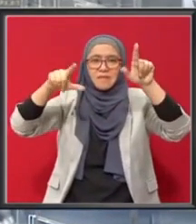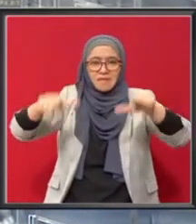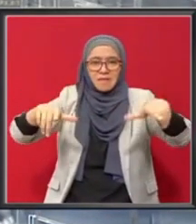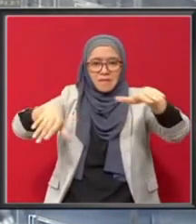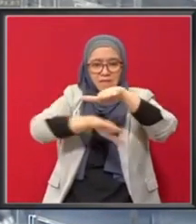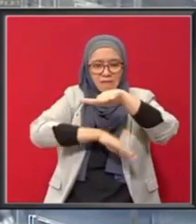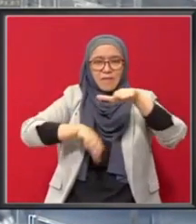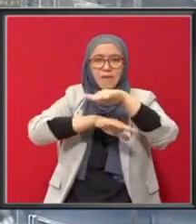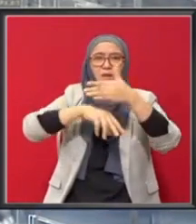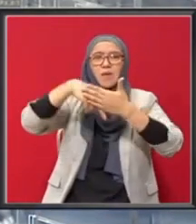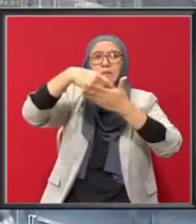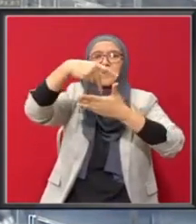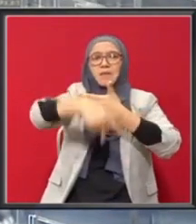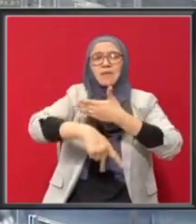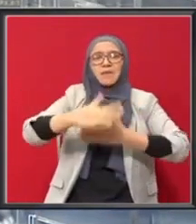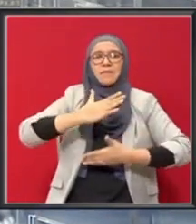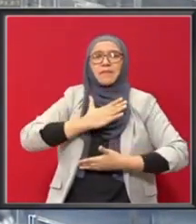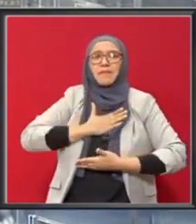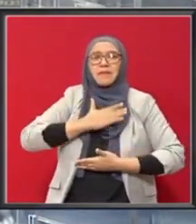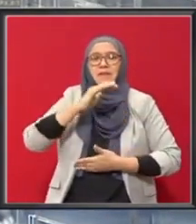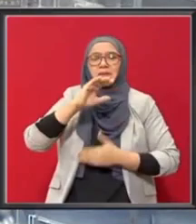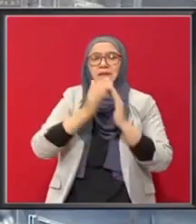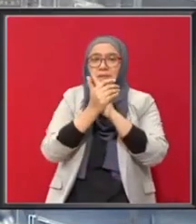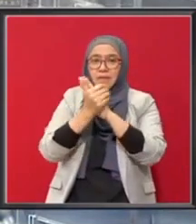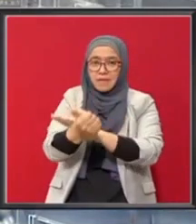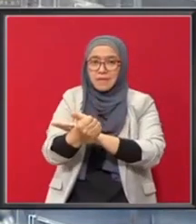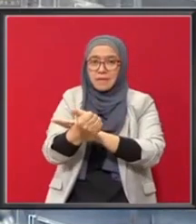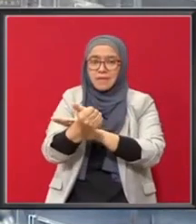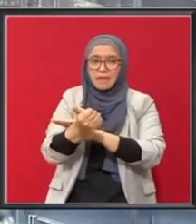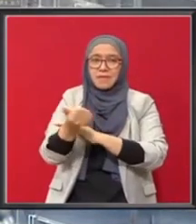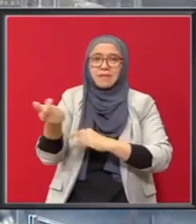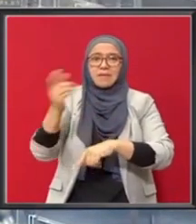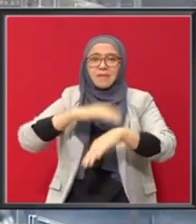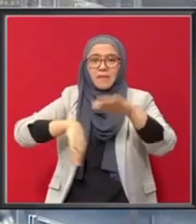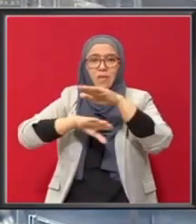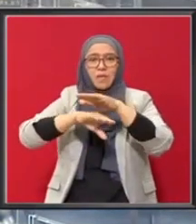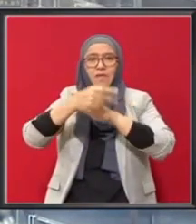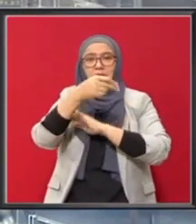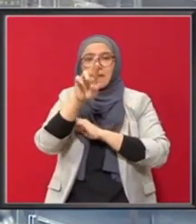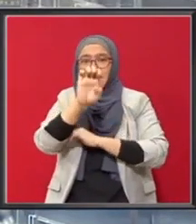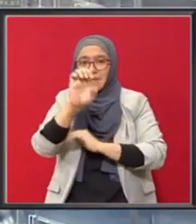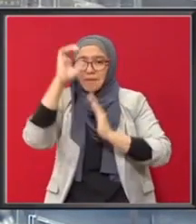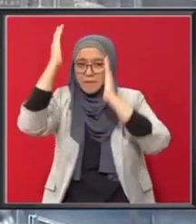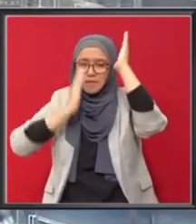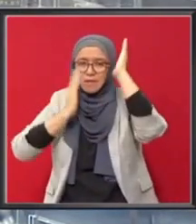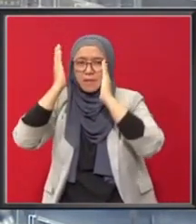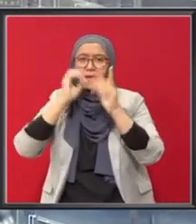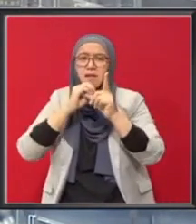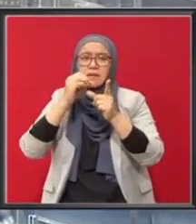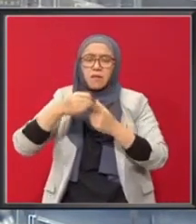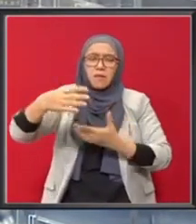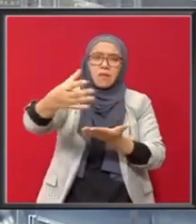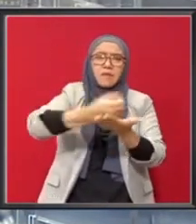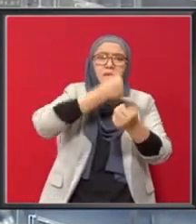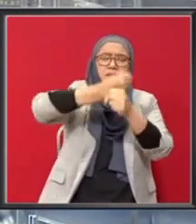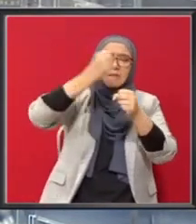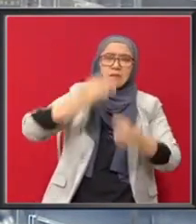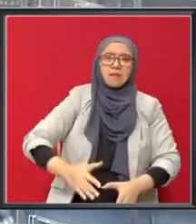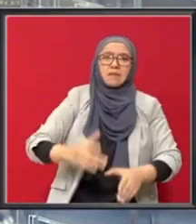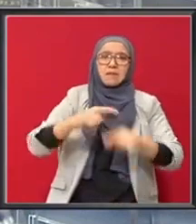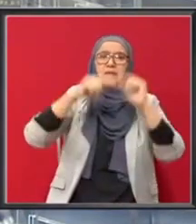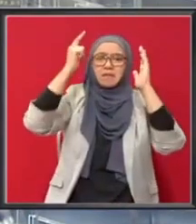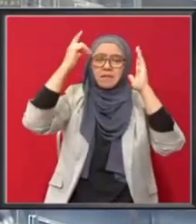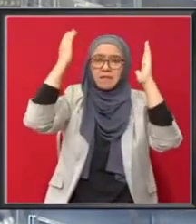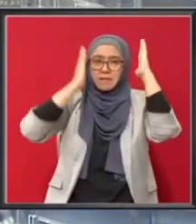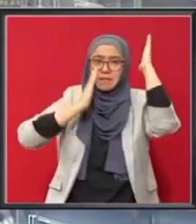program my Perancis dalam hayo Malaysia ataupun pengambilan pekerja tempatan juga termasuk